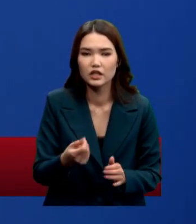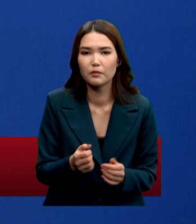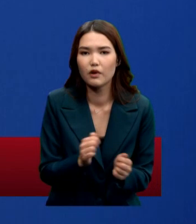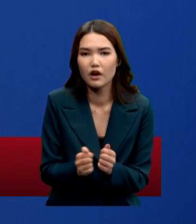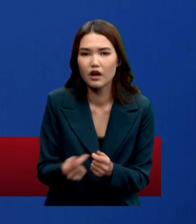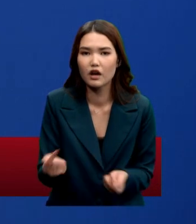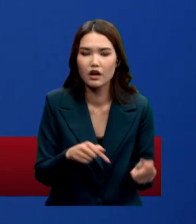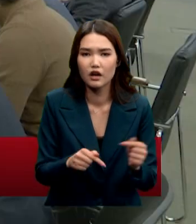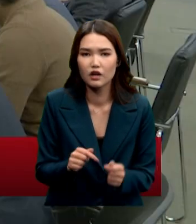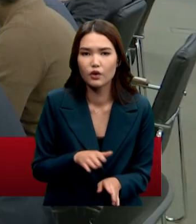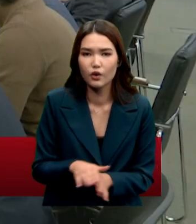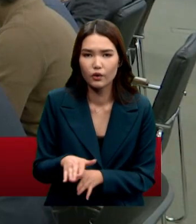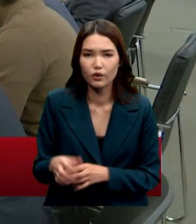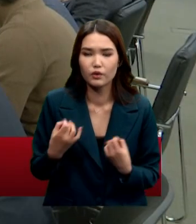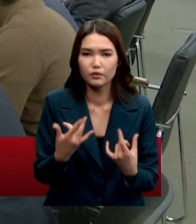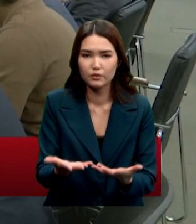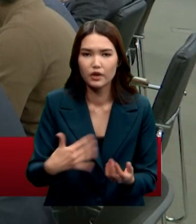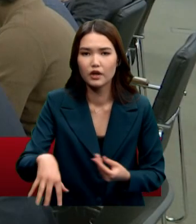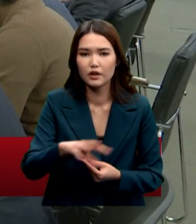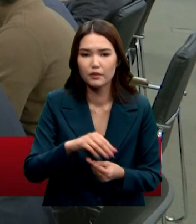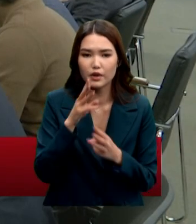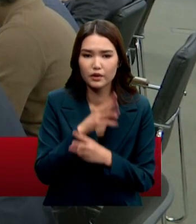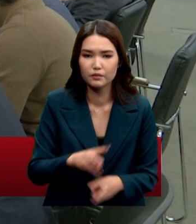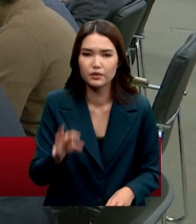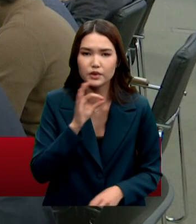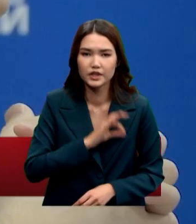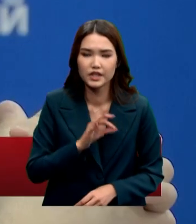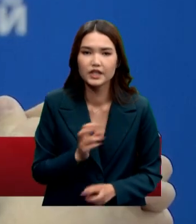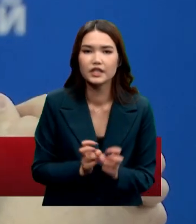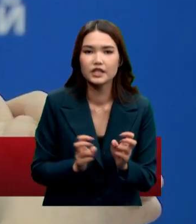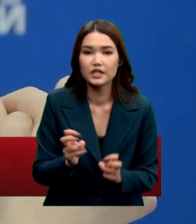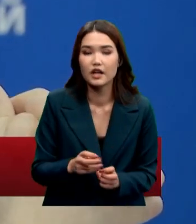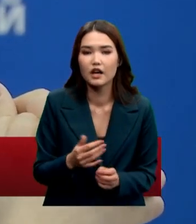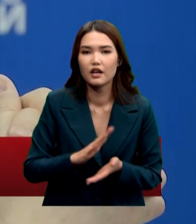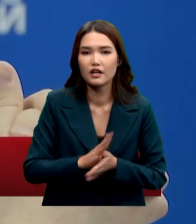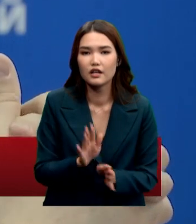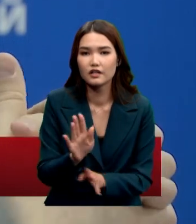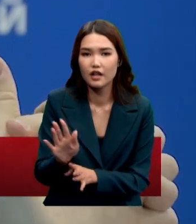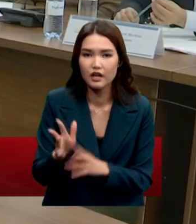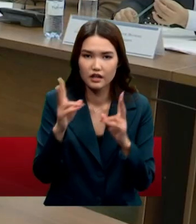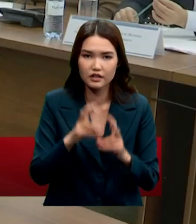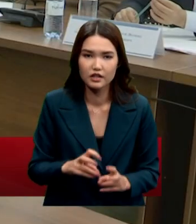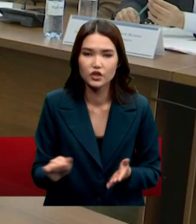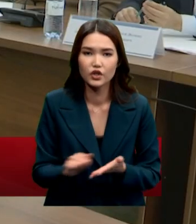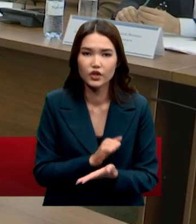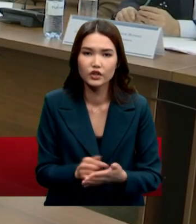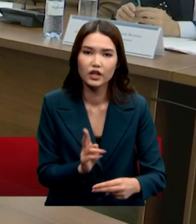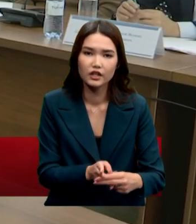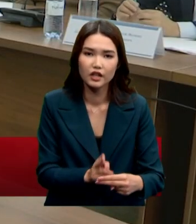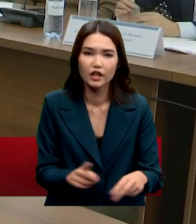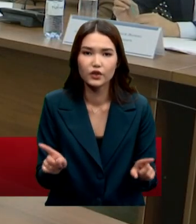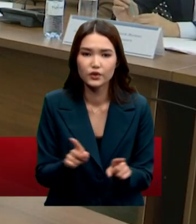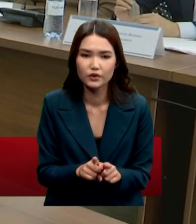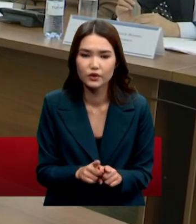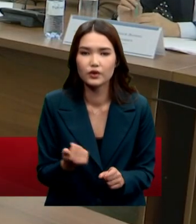сапасыз орындалды. Барлық талапты бұлжытпай орындадық. 15 рет барып аппараттарды тексердік. Тиісті құжаттар мен дәлел қолымызда,